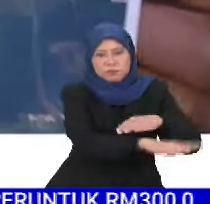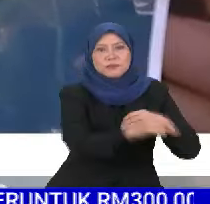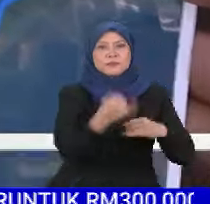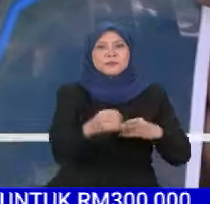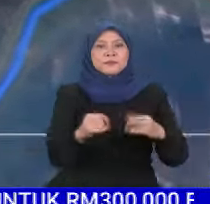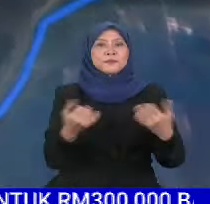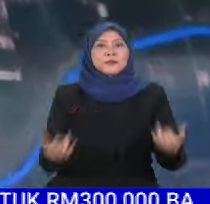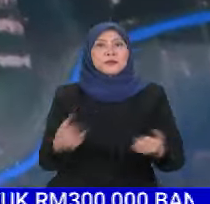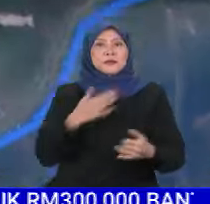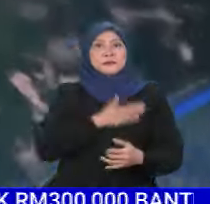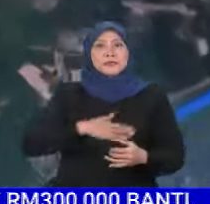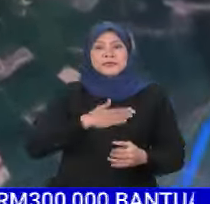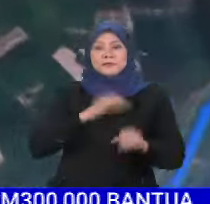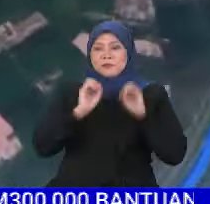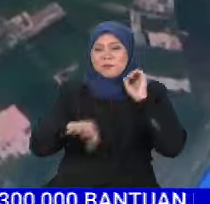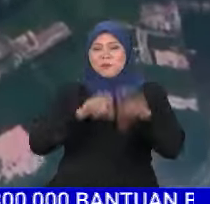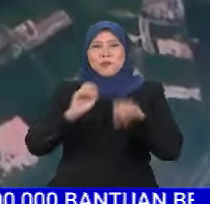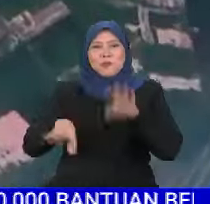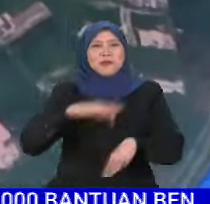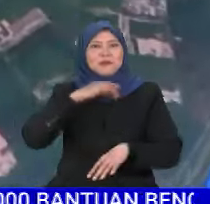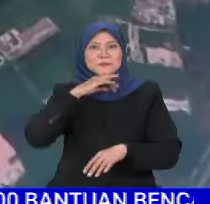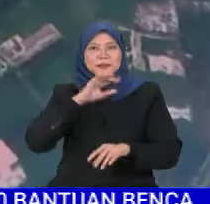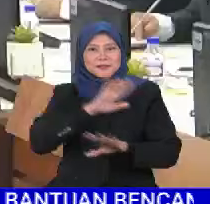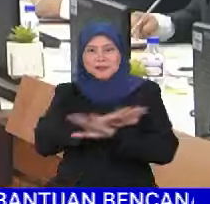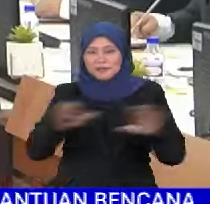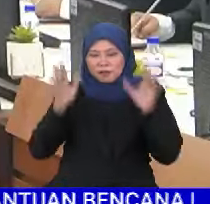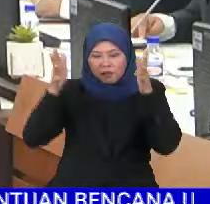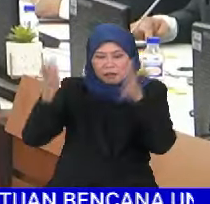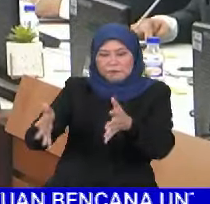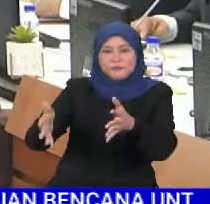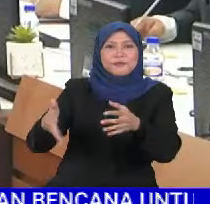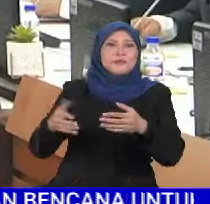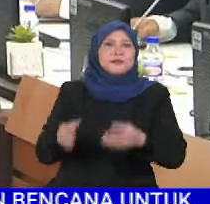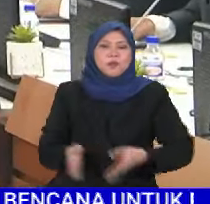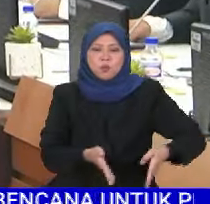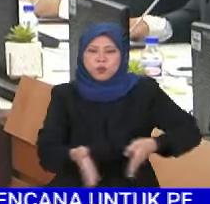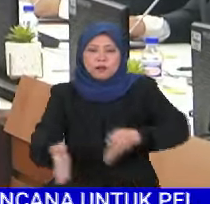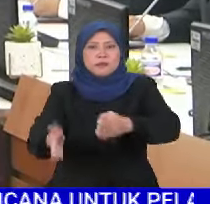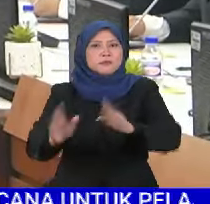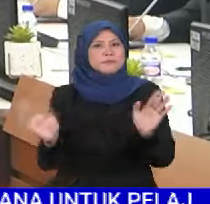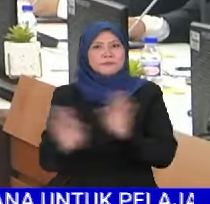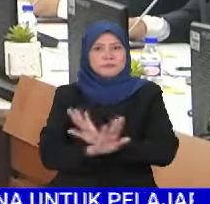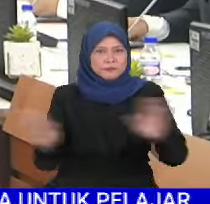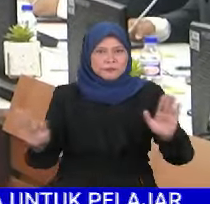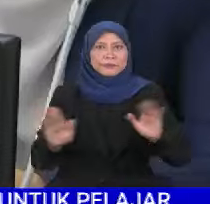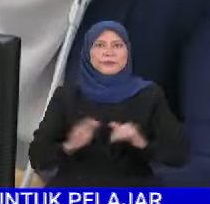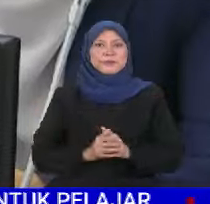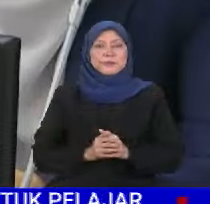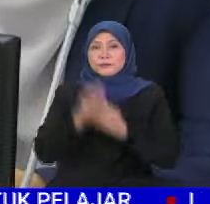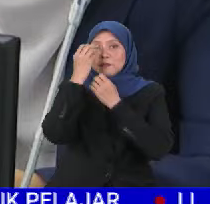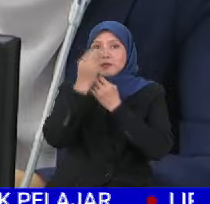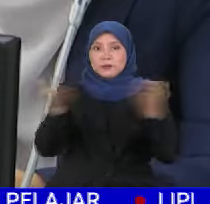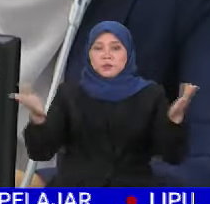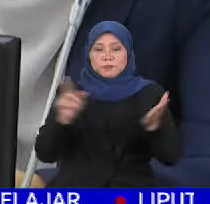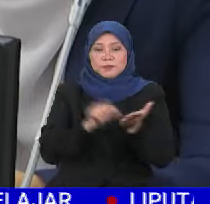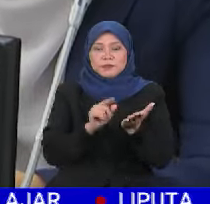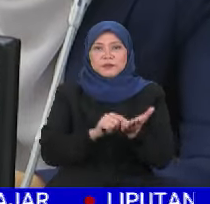supaya tidak meletakkan sampah pukal di tepi longkang terbuka. Beliau bercakap kepada pemberita